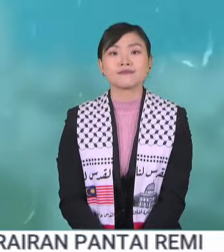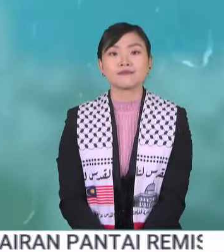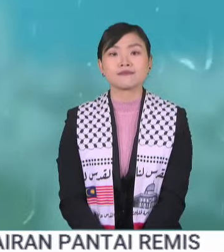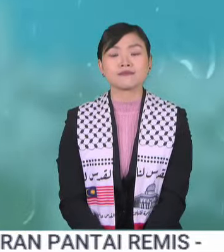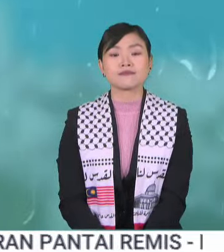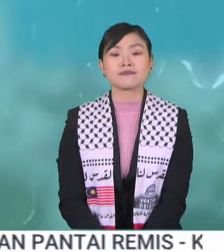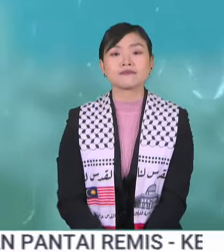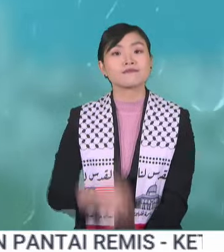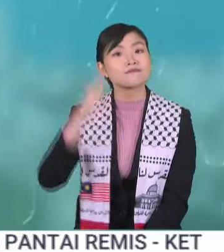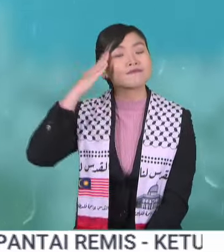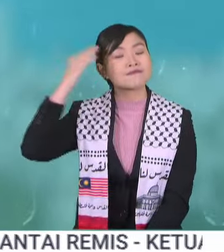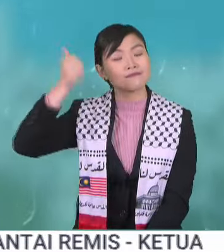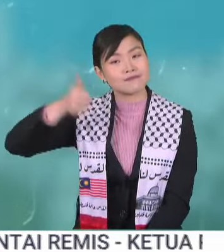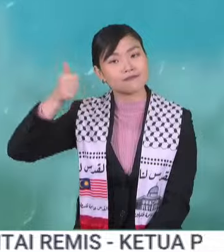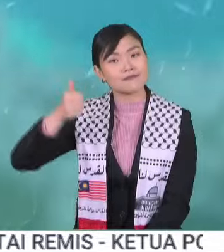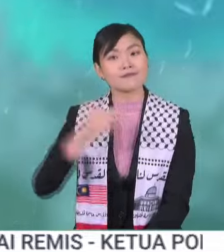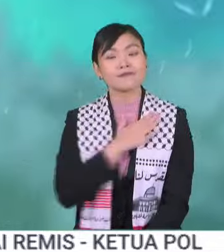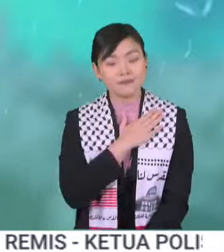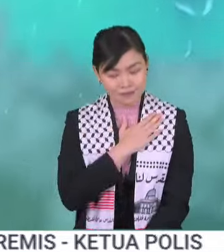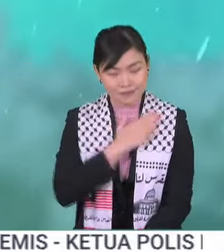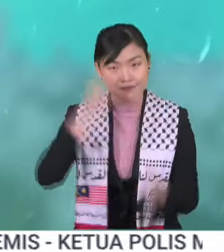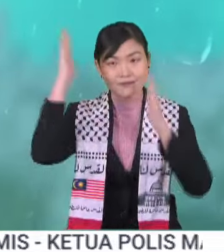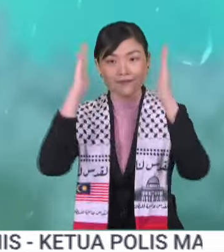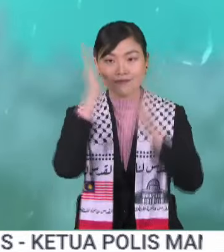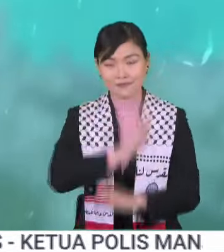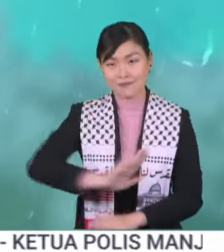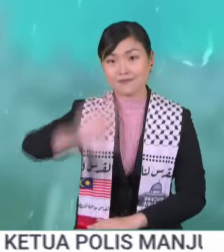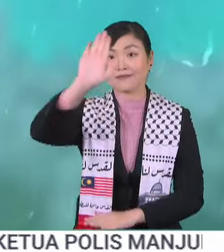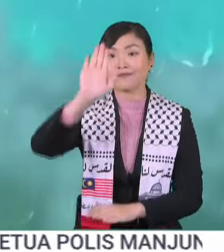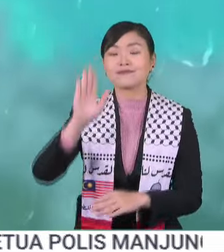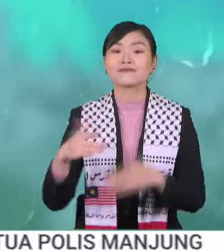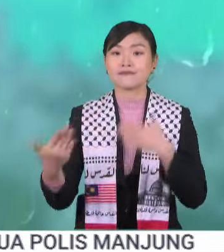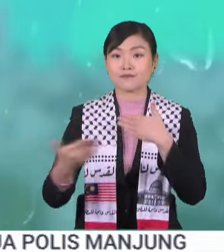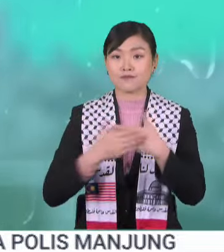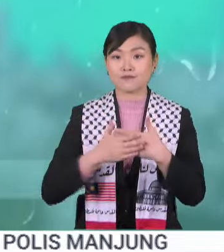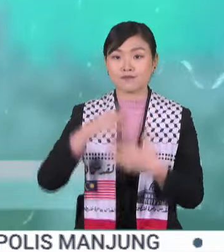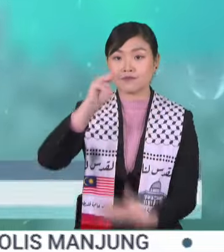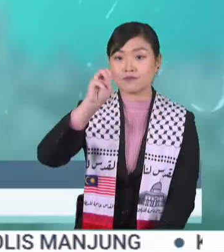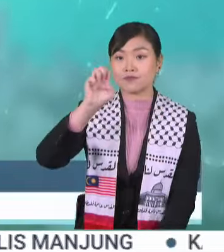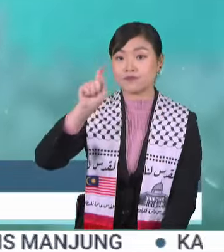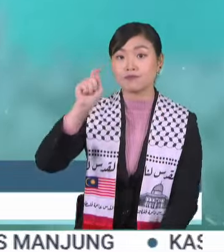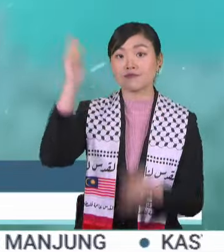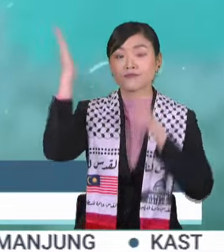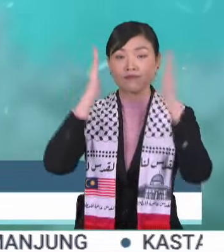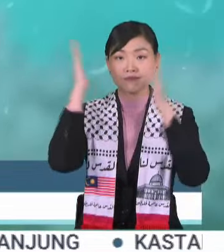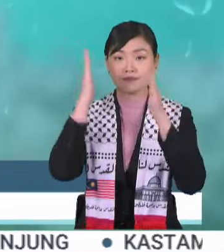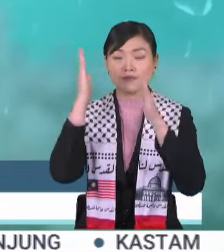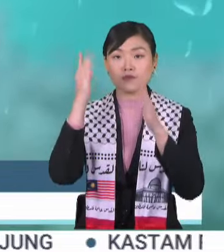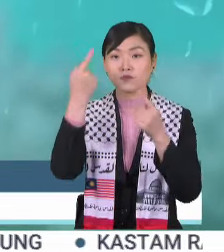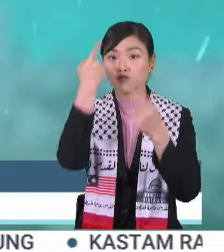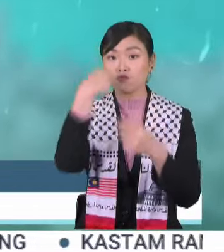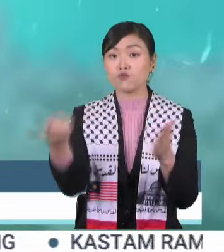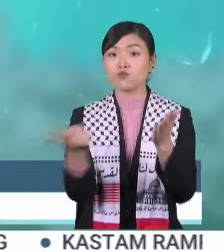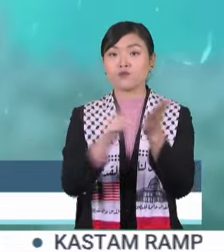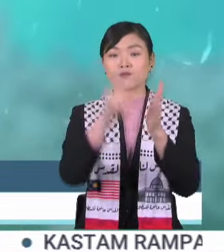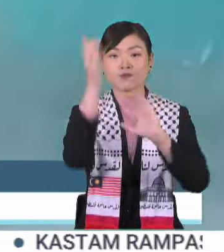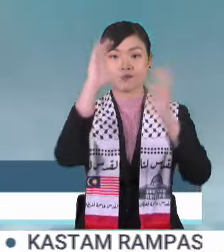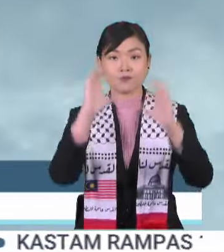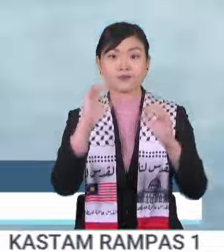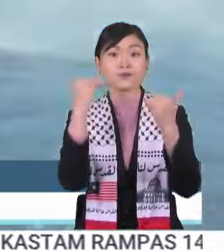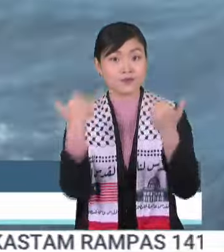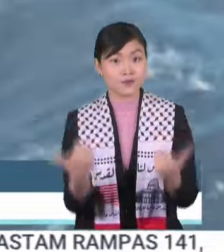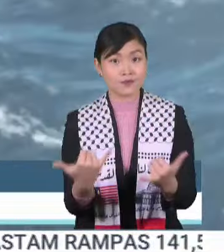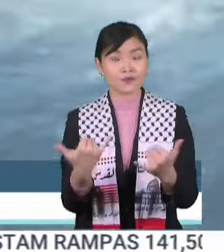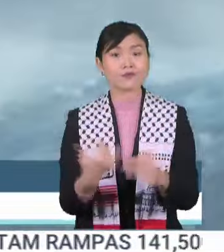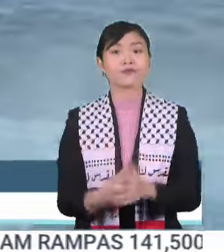Hanif Assalamualaikum dan salam Malaysia Madani kembali bersama jabatan meteorologi Malaysia untuk laporan cuaca terkini